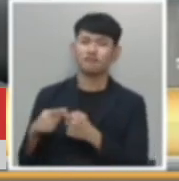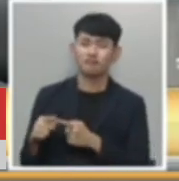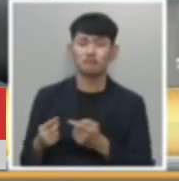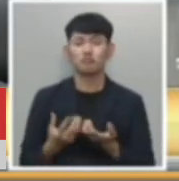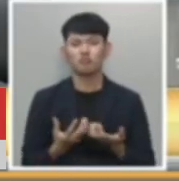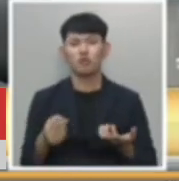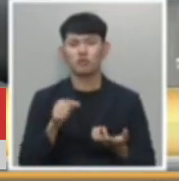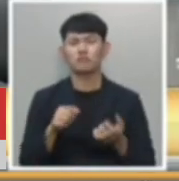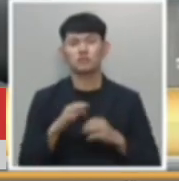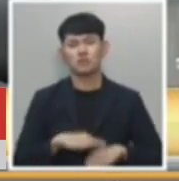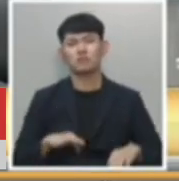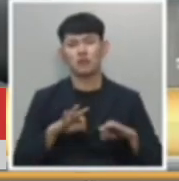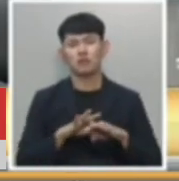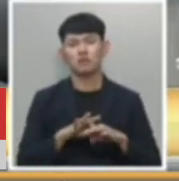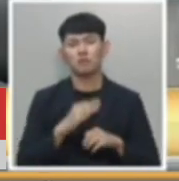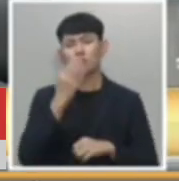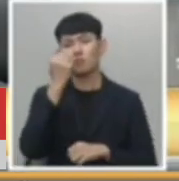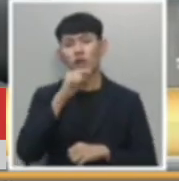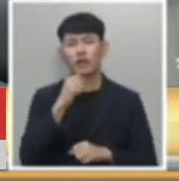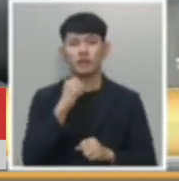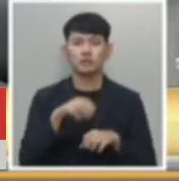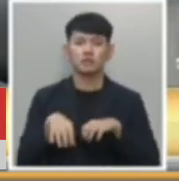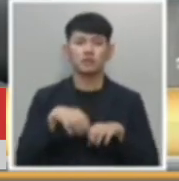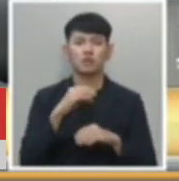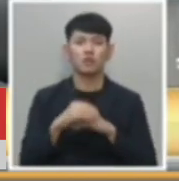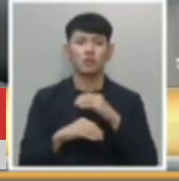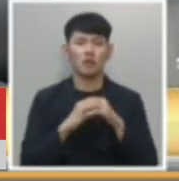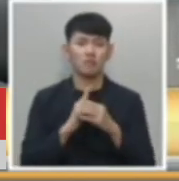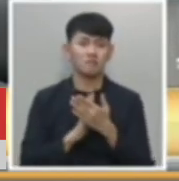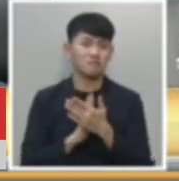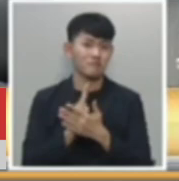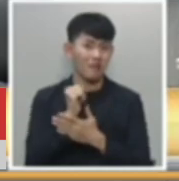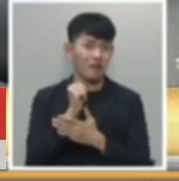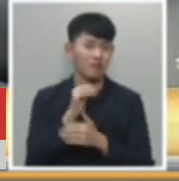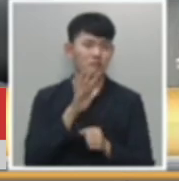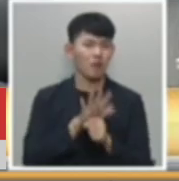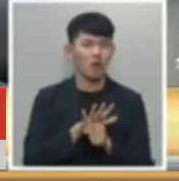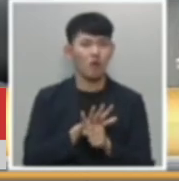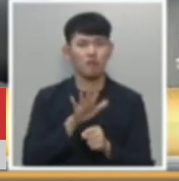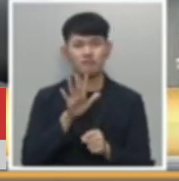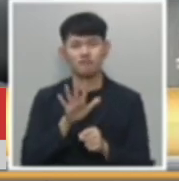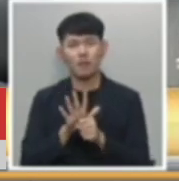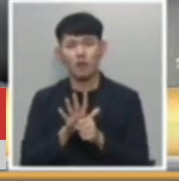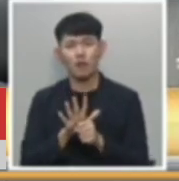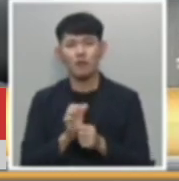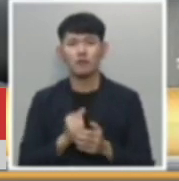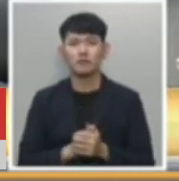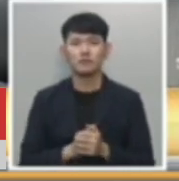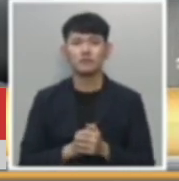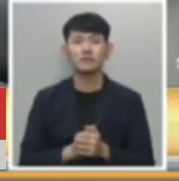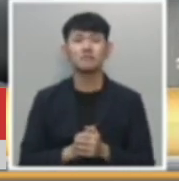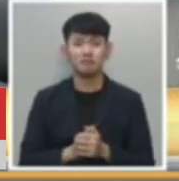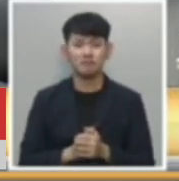ส่วนหนึ่งที่จะทำให้โครงการนี้ประสบความสำเร็จพอหรือไม่พออันที่สามก็คือ